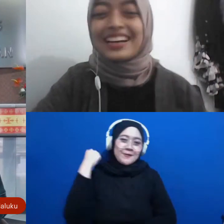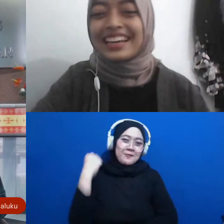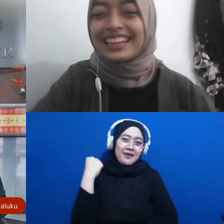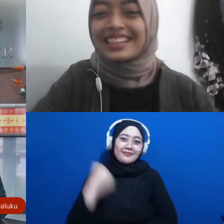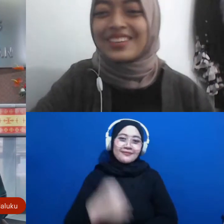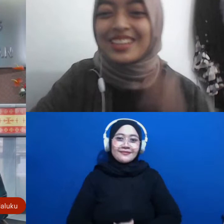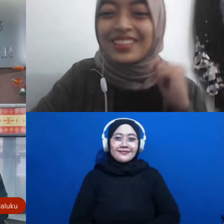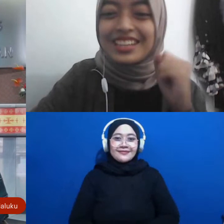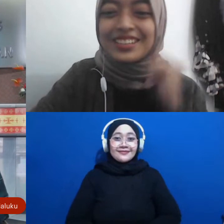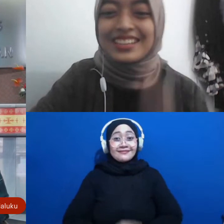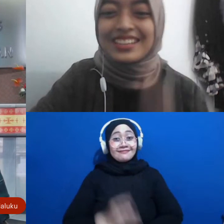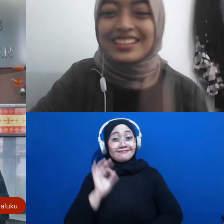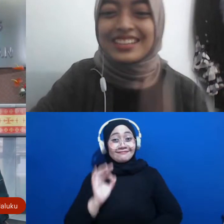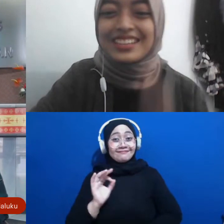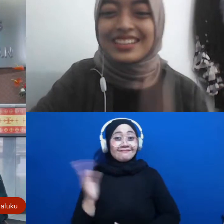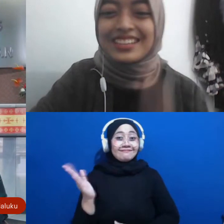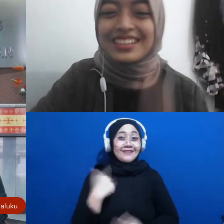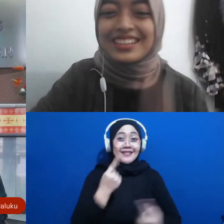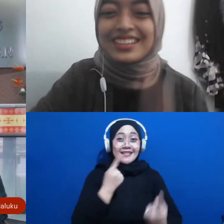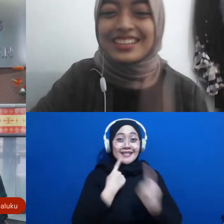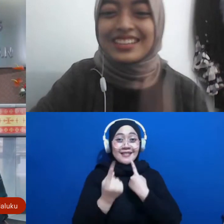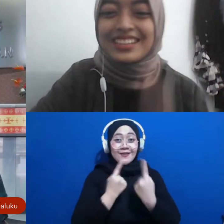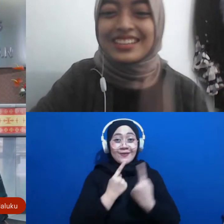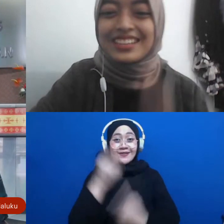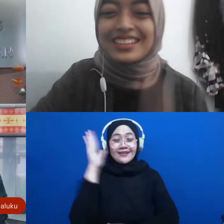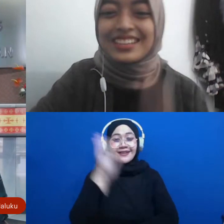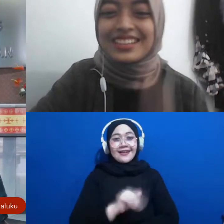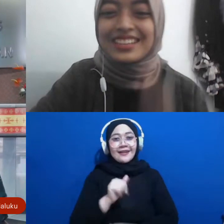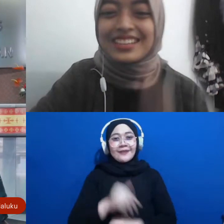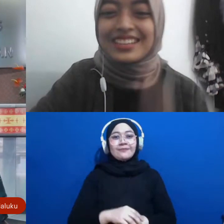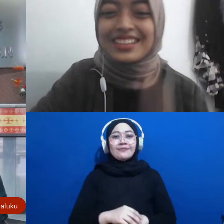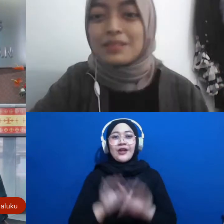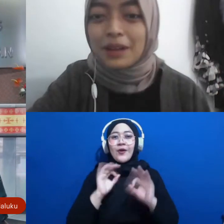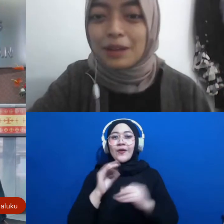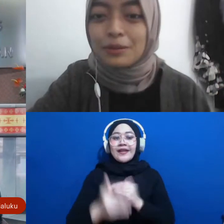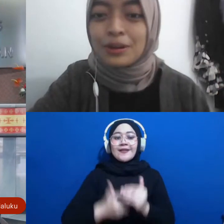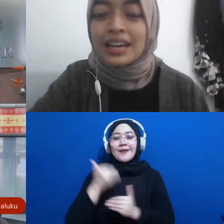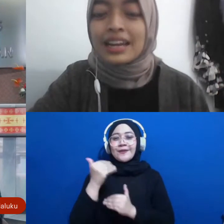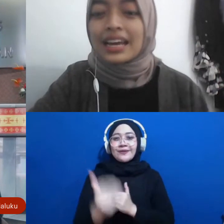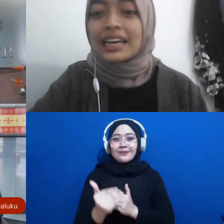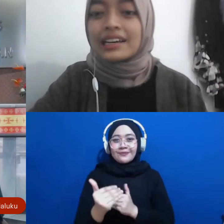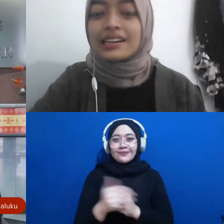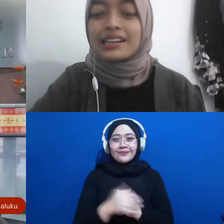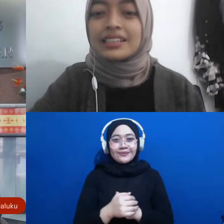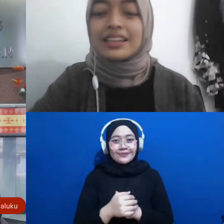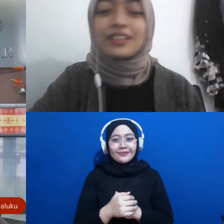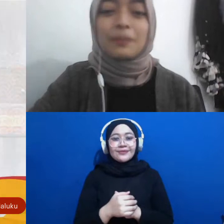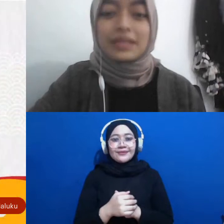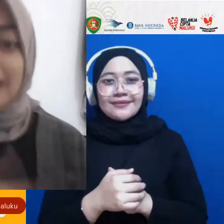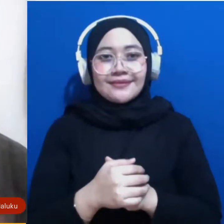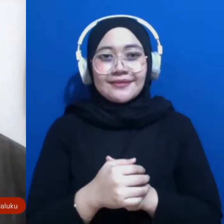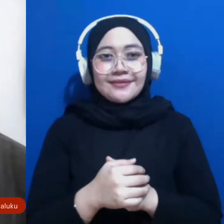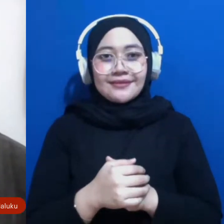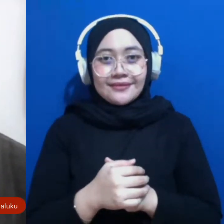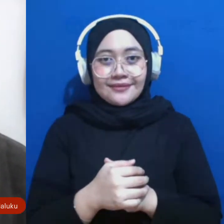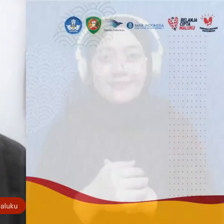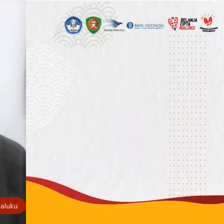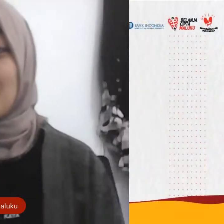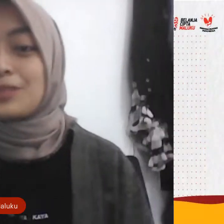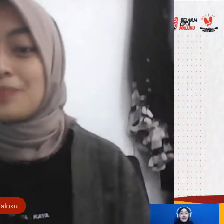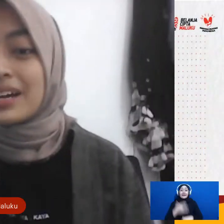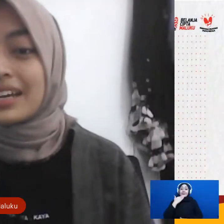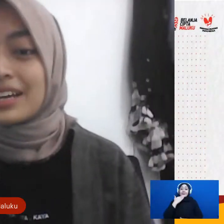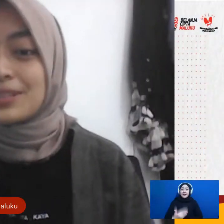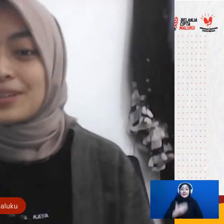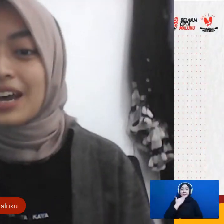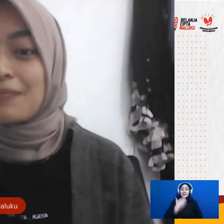Siap, mari kita sama-sama diskusi hari ini. Oke, terima kasih Kak Novian sudah bisa bergabung. Nah, saya ucapkan sekali lagi terima kasih kepada